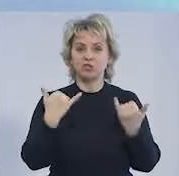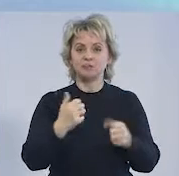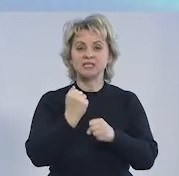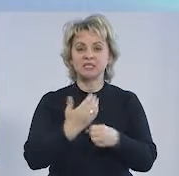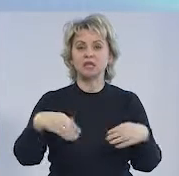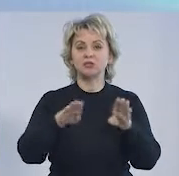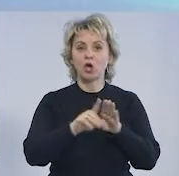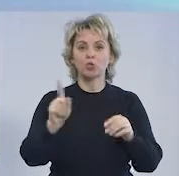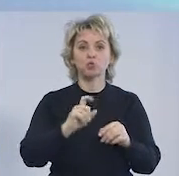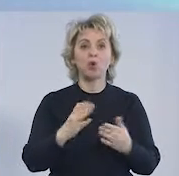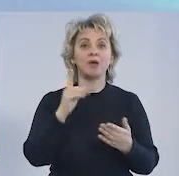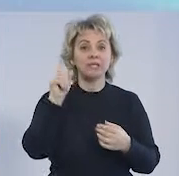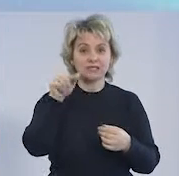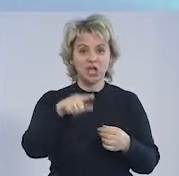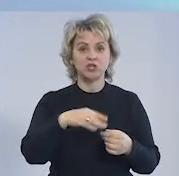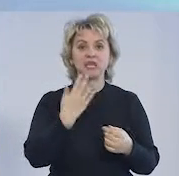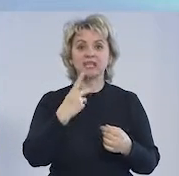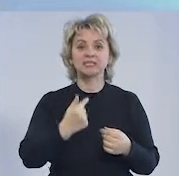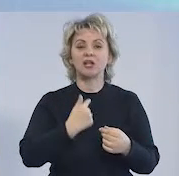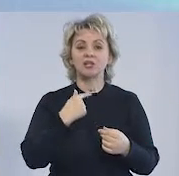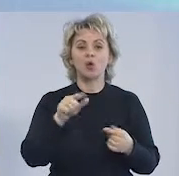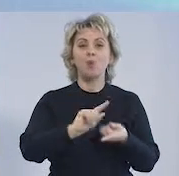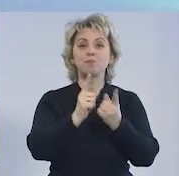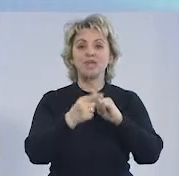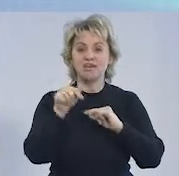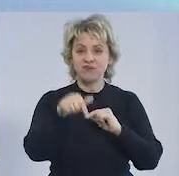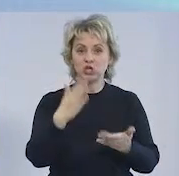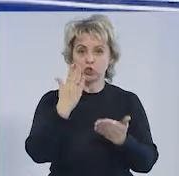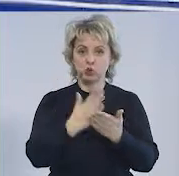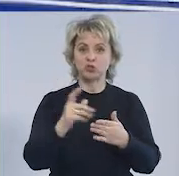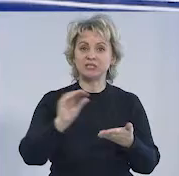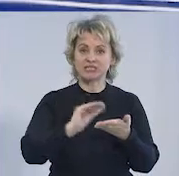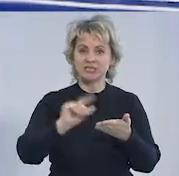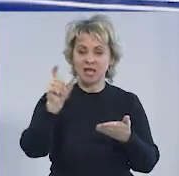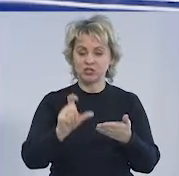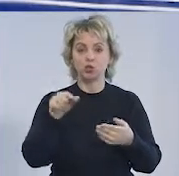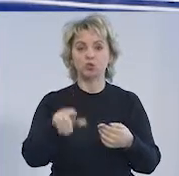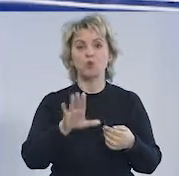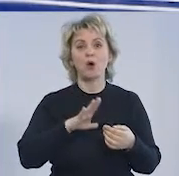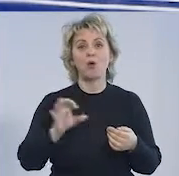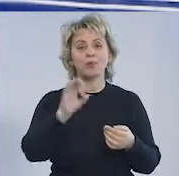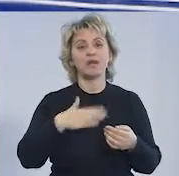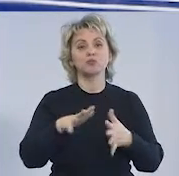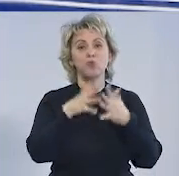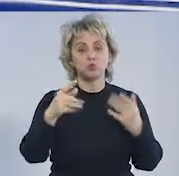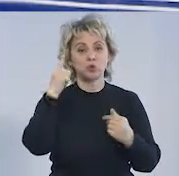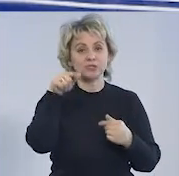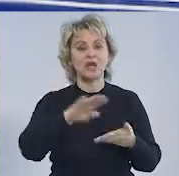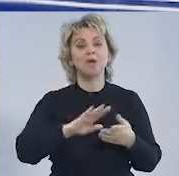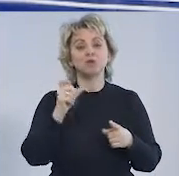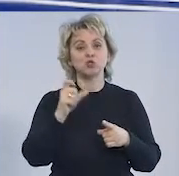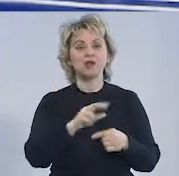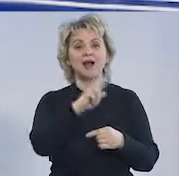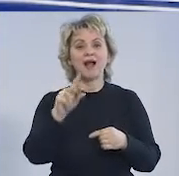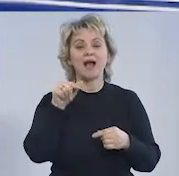сделать так, чтобы владеющие иностранными языками перевели существующие статьи. Либо чтобы о нас больше узнавали за рубежом, безусловно.